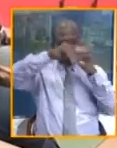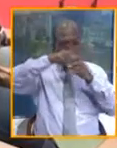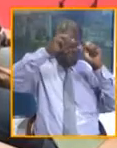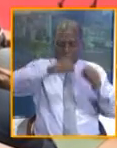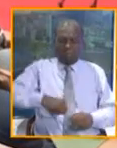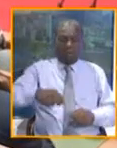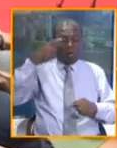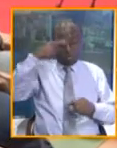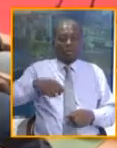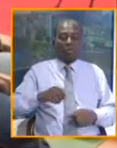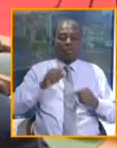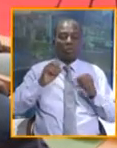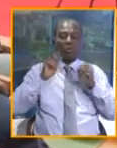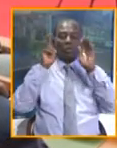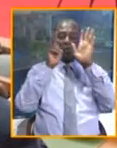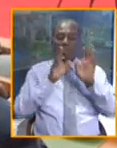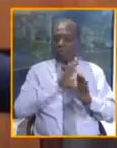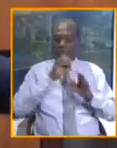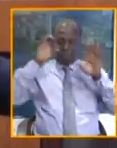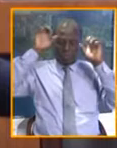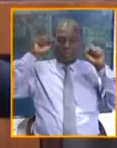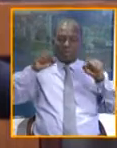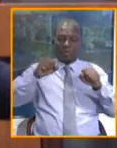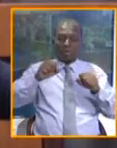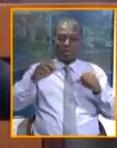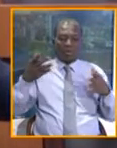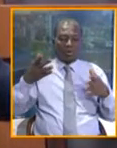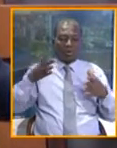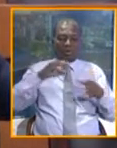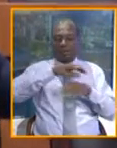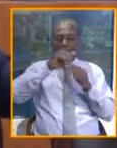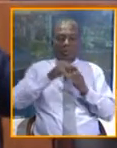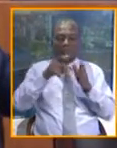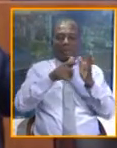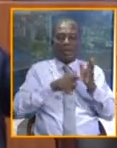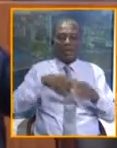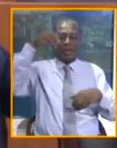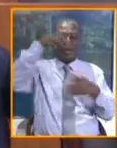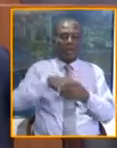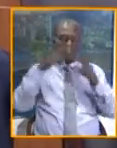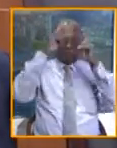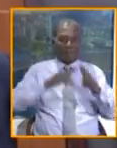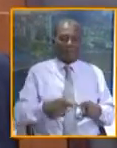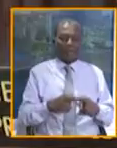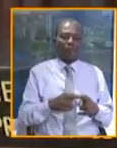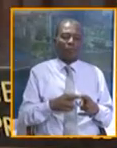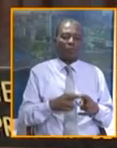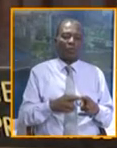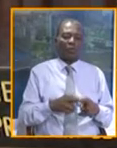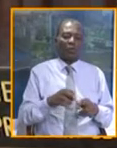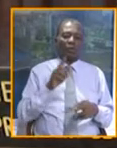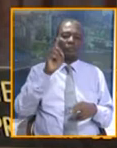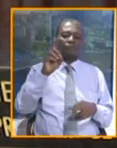présider aux délibérations de l'hémicycle et assurer la haute direction des services. Dans le respect